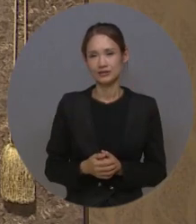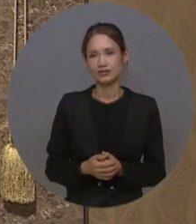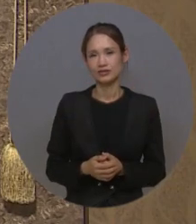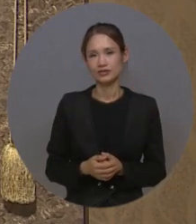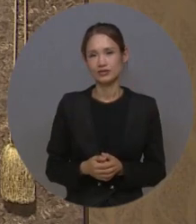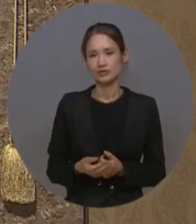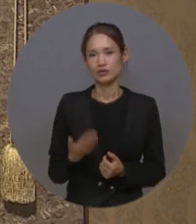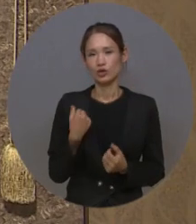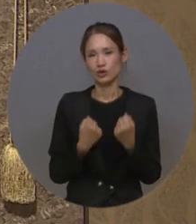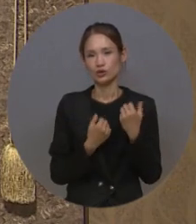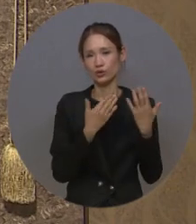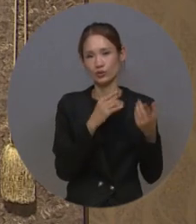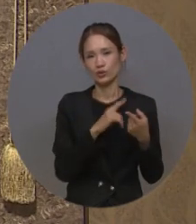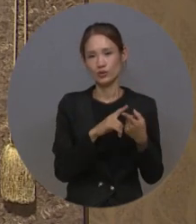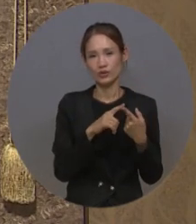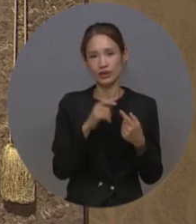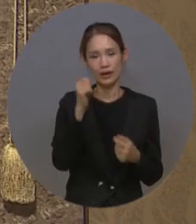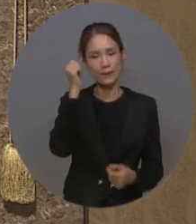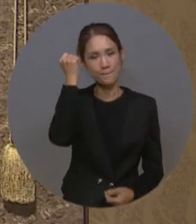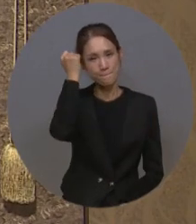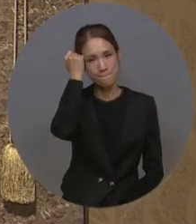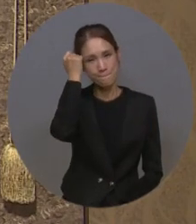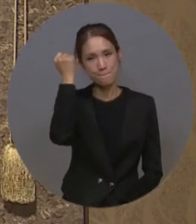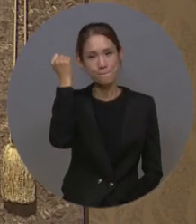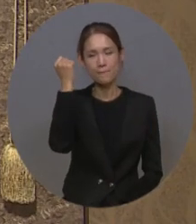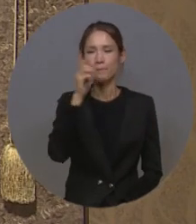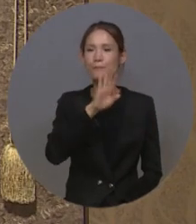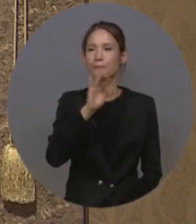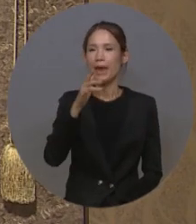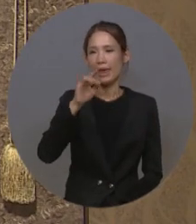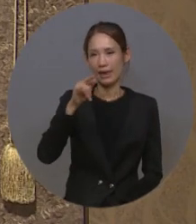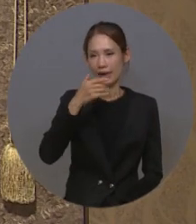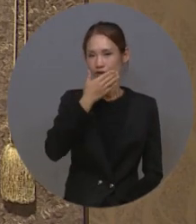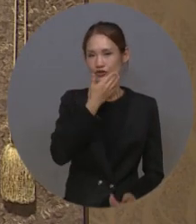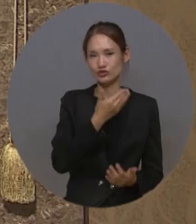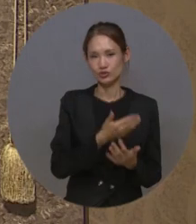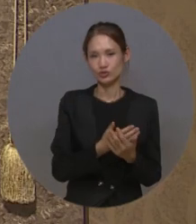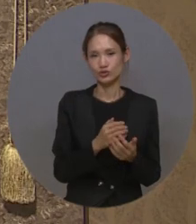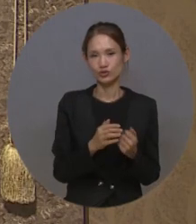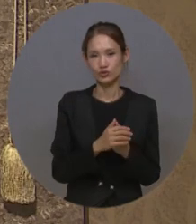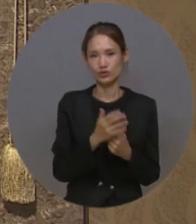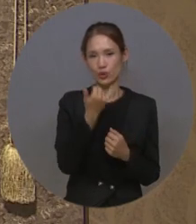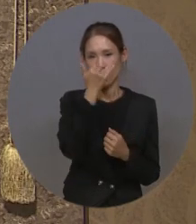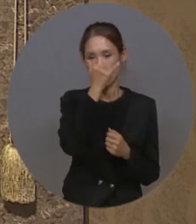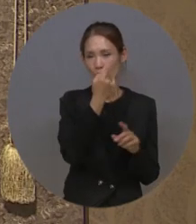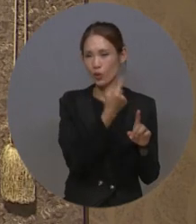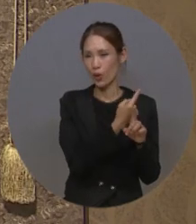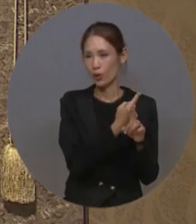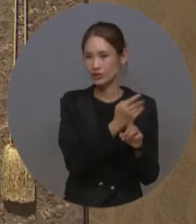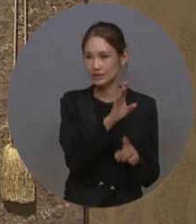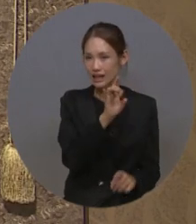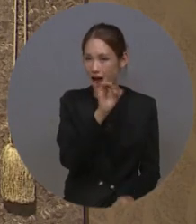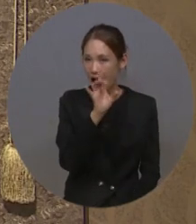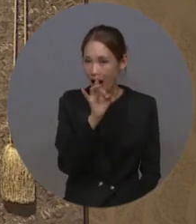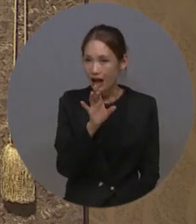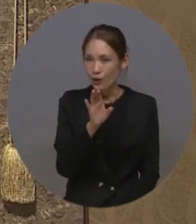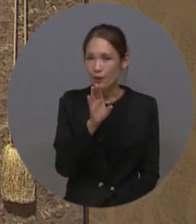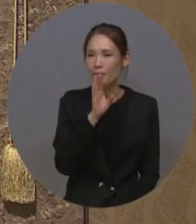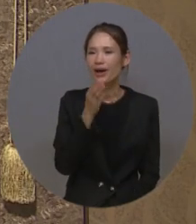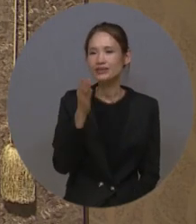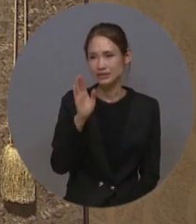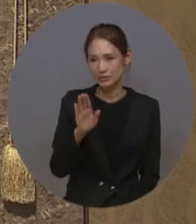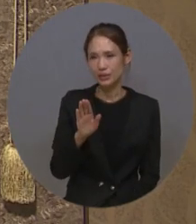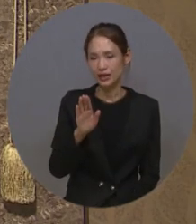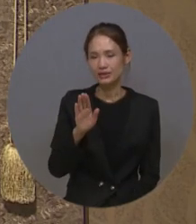아까 말씀드린 게 베개가 되게 중요하다고 했잖아요. 예. 베개가 코골이를 고칠 수는 없지만